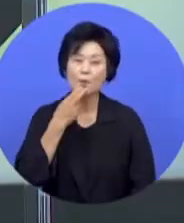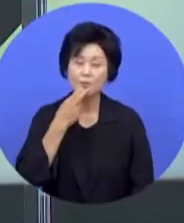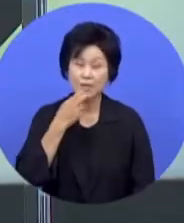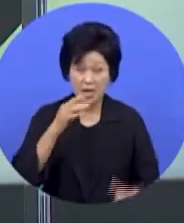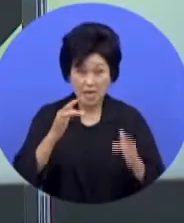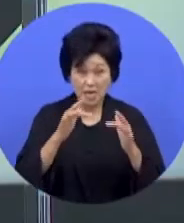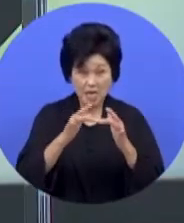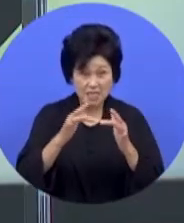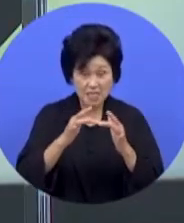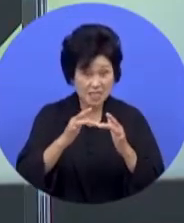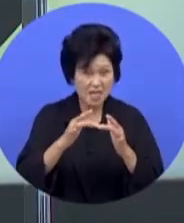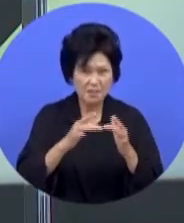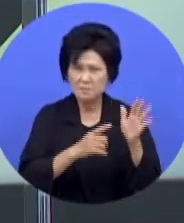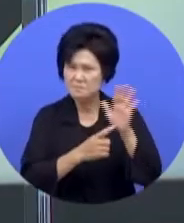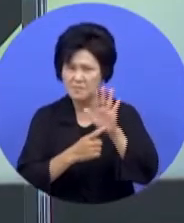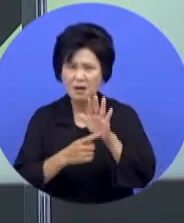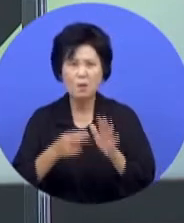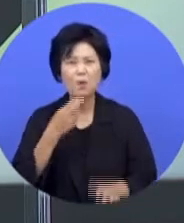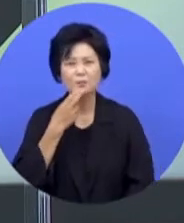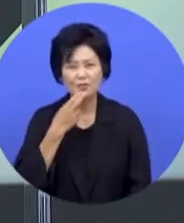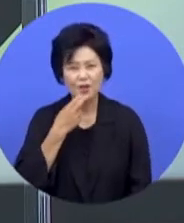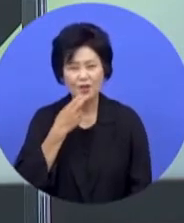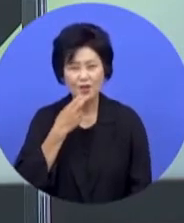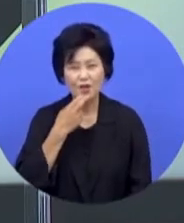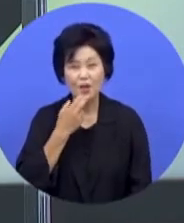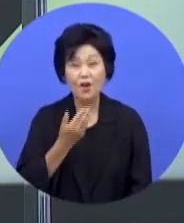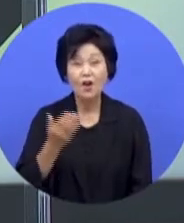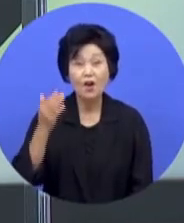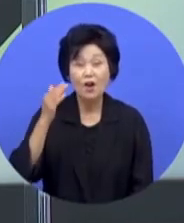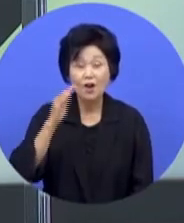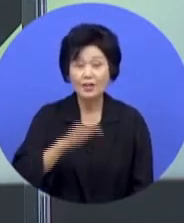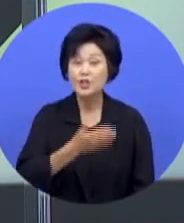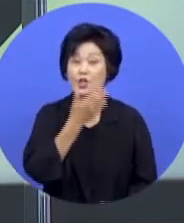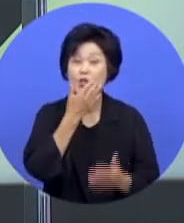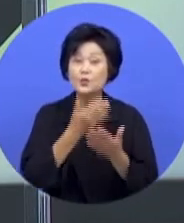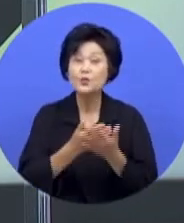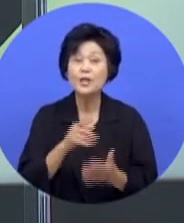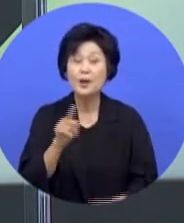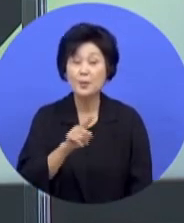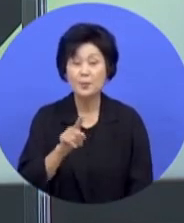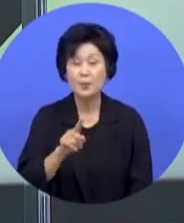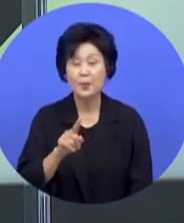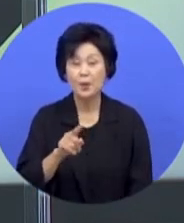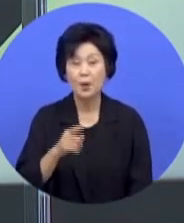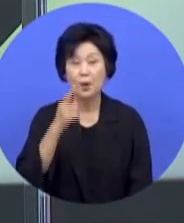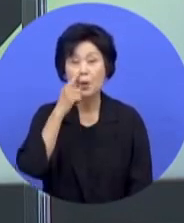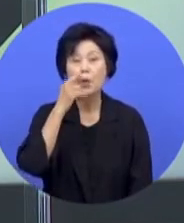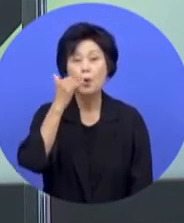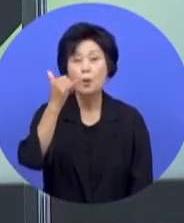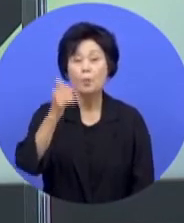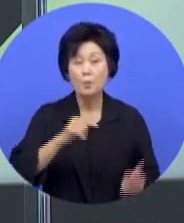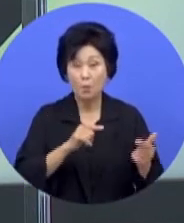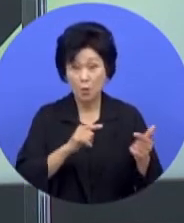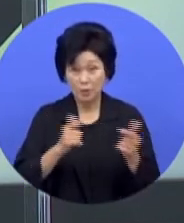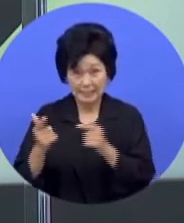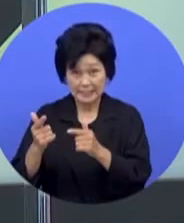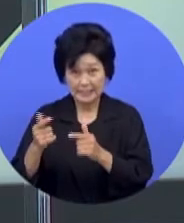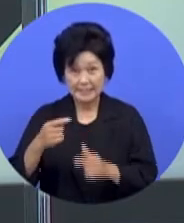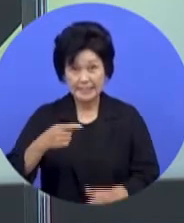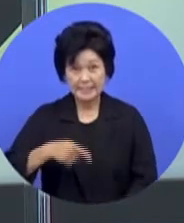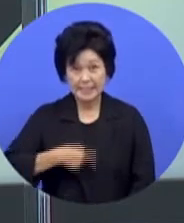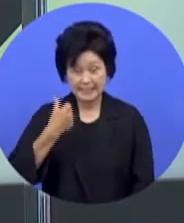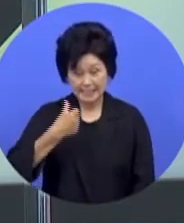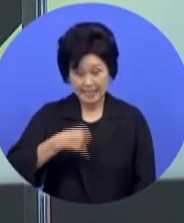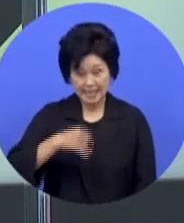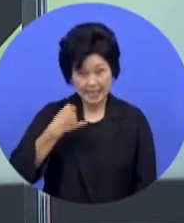근데 어떻게 해요? 근데 이제 중요한 거는 부모님들이 자녀를 보낸 만족도가 네. 참 좋습니다. 그